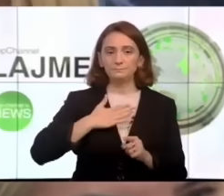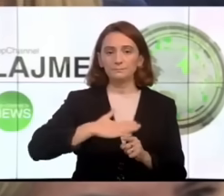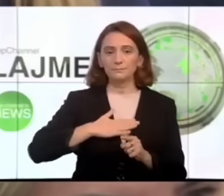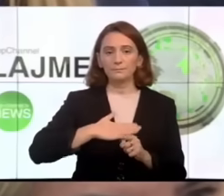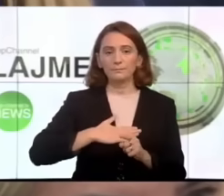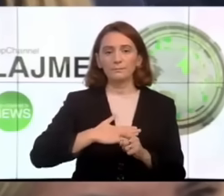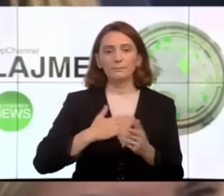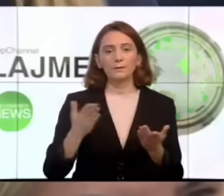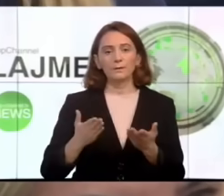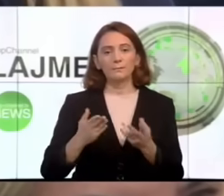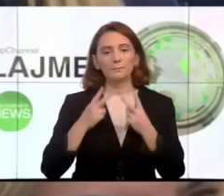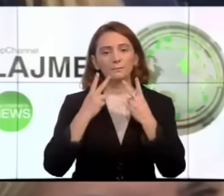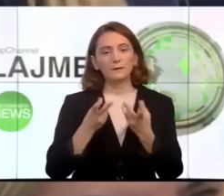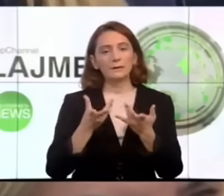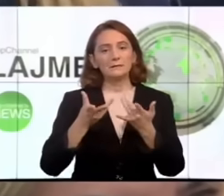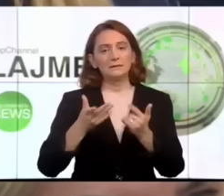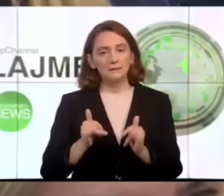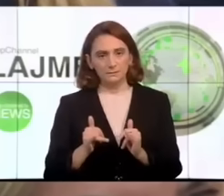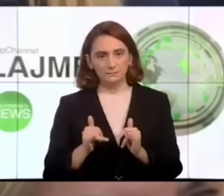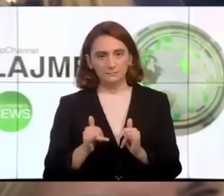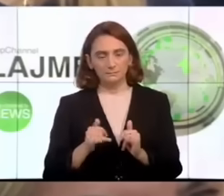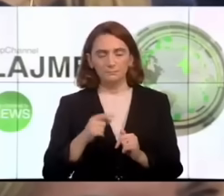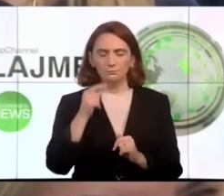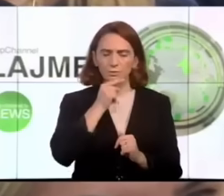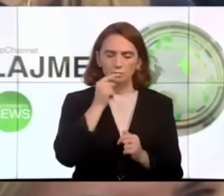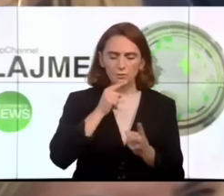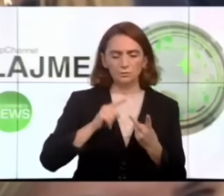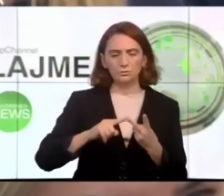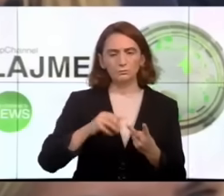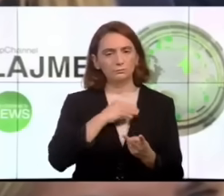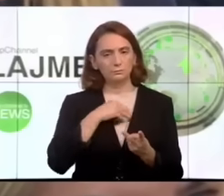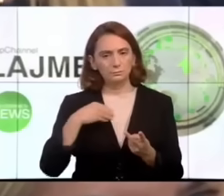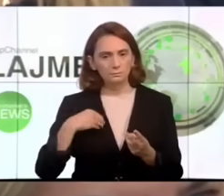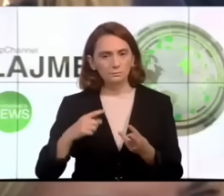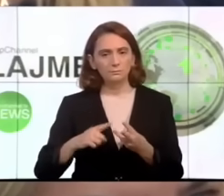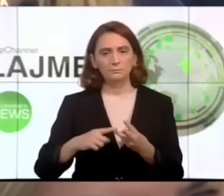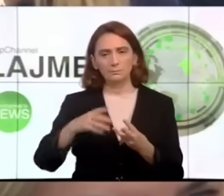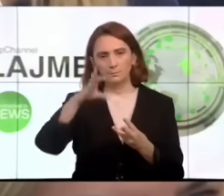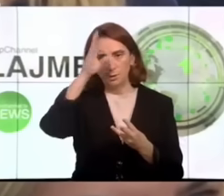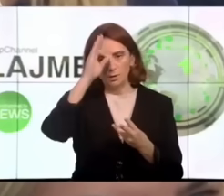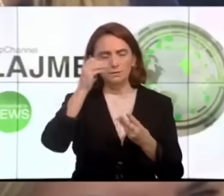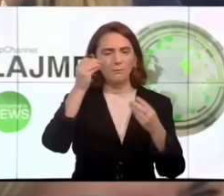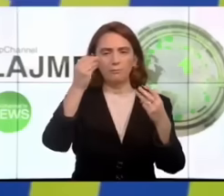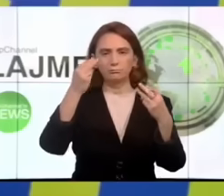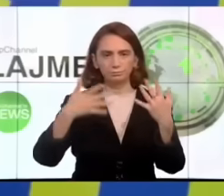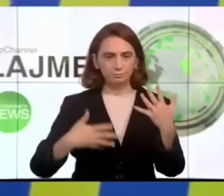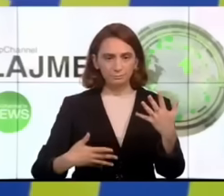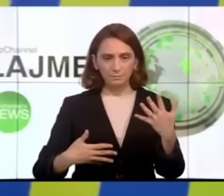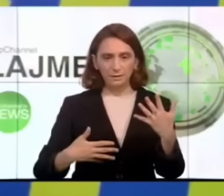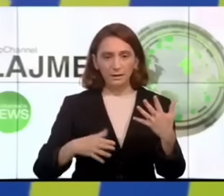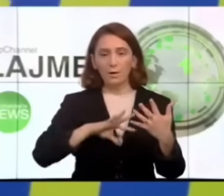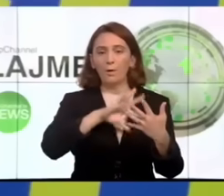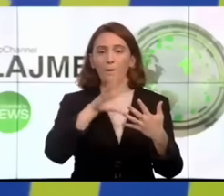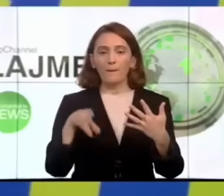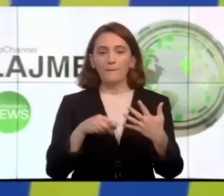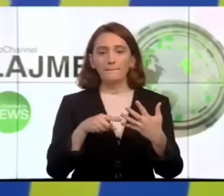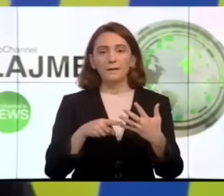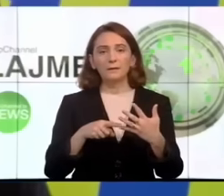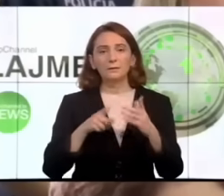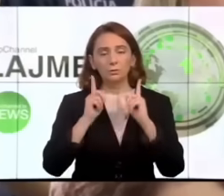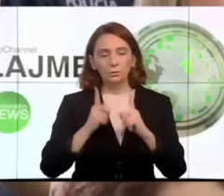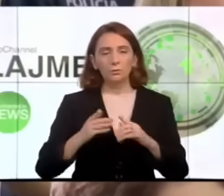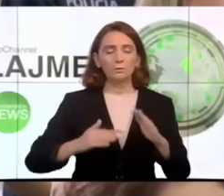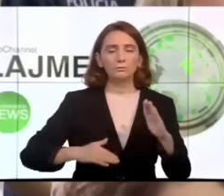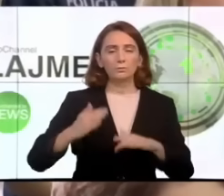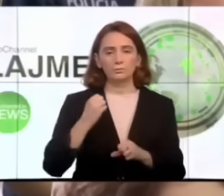dhunus, qofshin mësues, qofshin mjek, qofshin punonjës policie, etj. etj. Për të shmangur këtë presion,